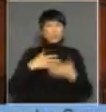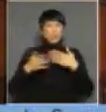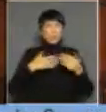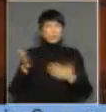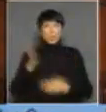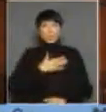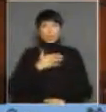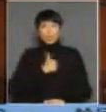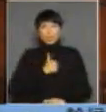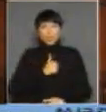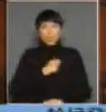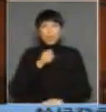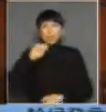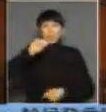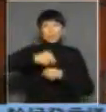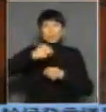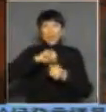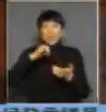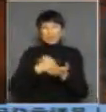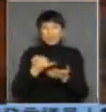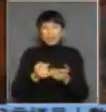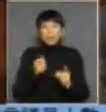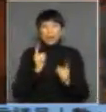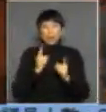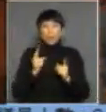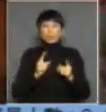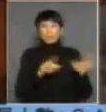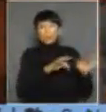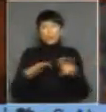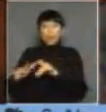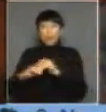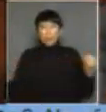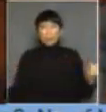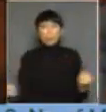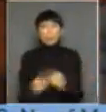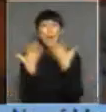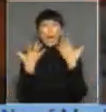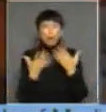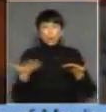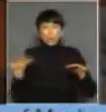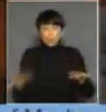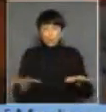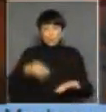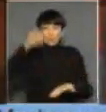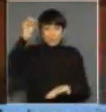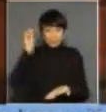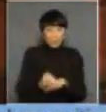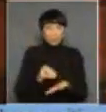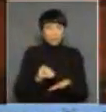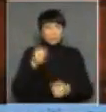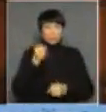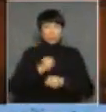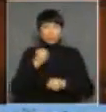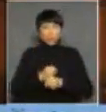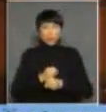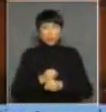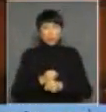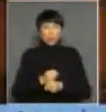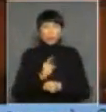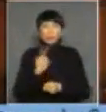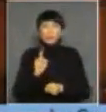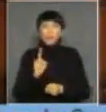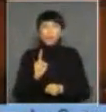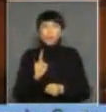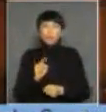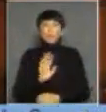息啊，外圍加息啊，有金融大海嘯嚟緊咧，你非今日做咗不可咧？我相信未必係，只不過